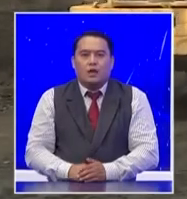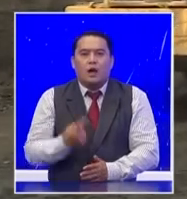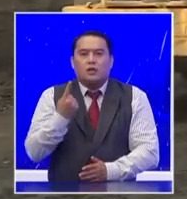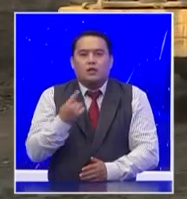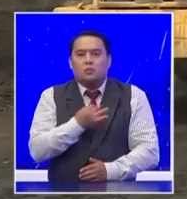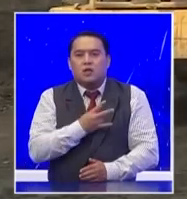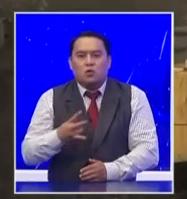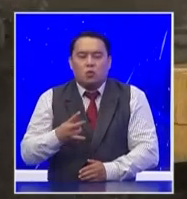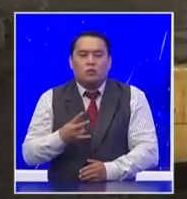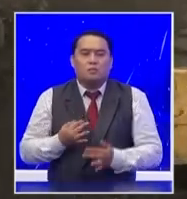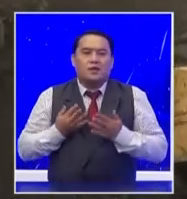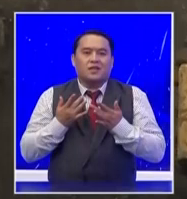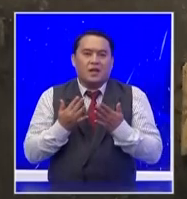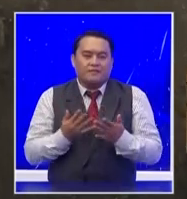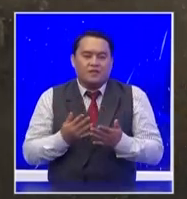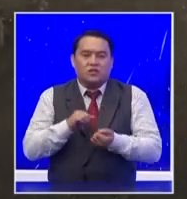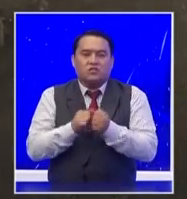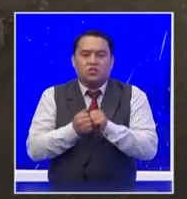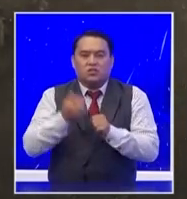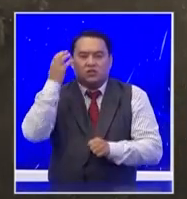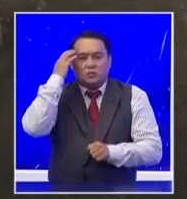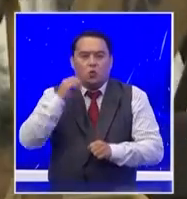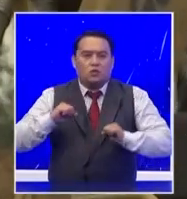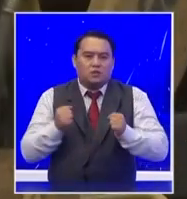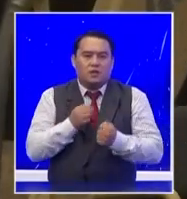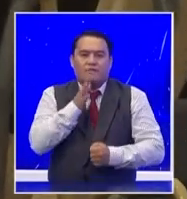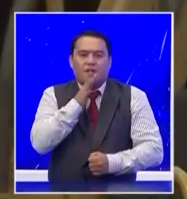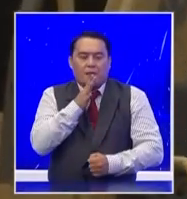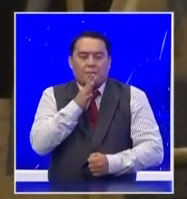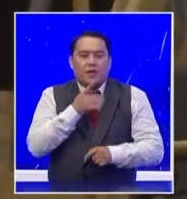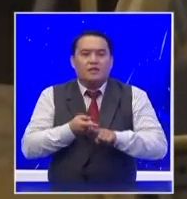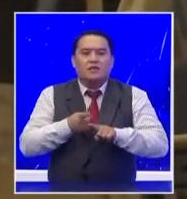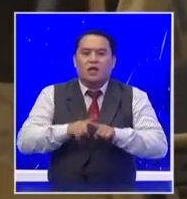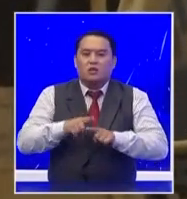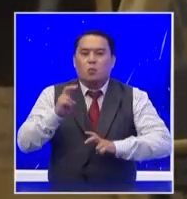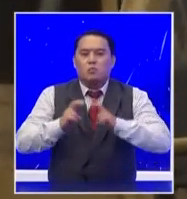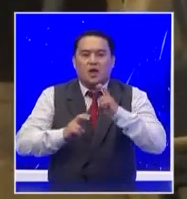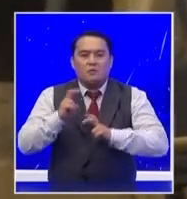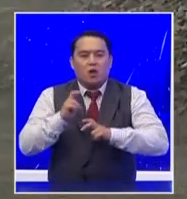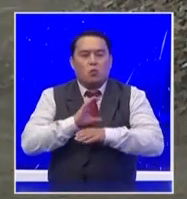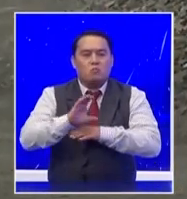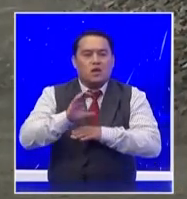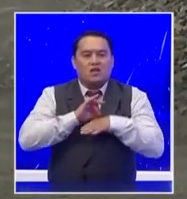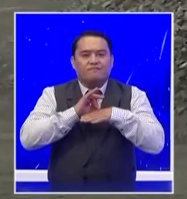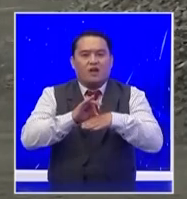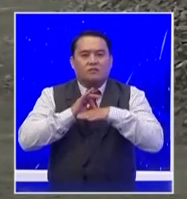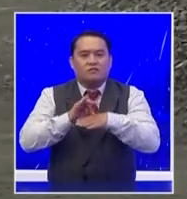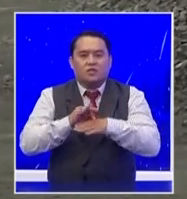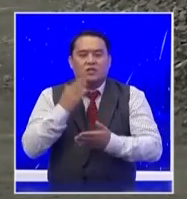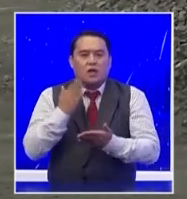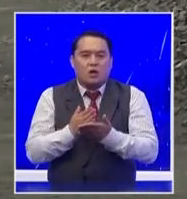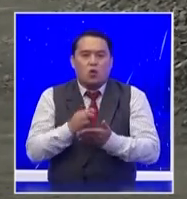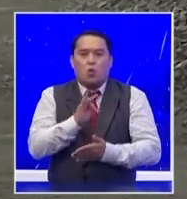1 350 000 тонн – потребность населения в твердом топливе на зимний период. Спрос немалый. Соответственно, и предприятий по поставке угля в области достаточно.